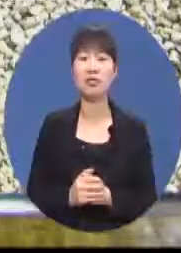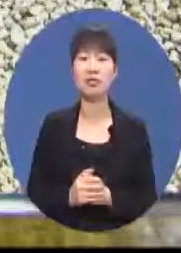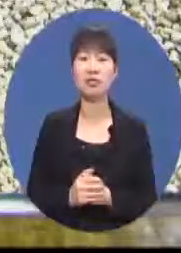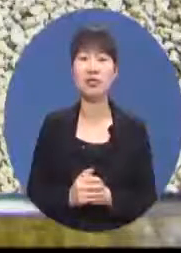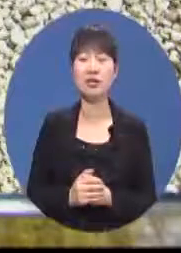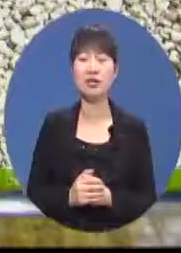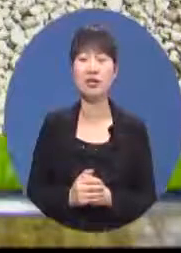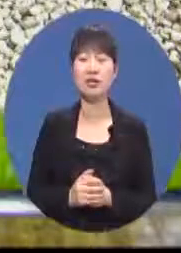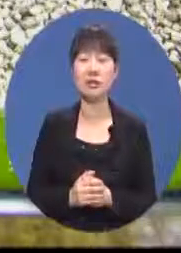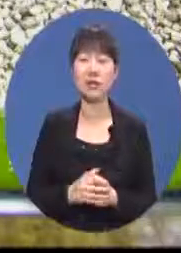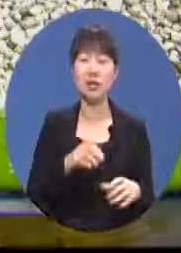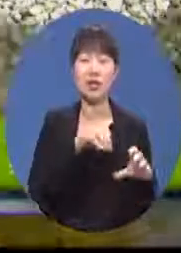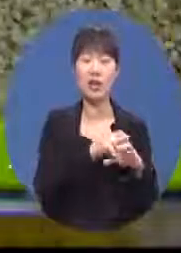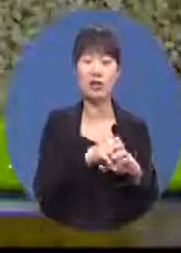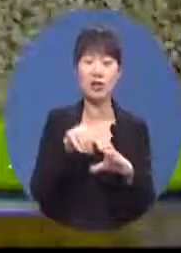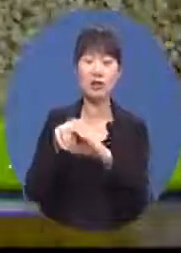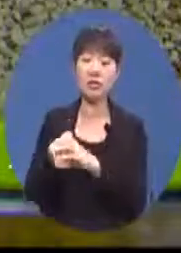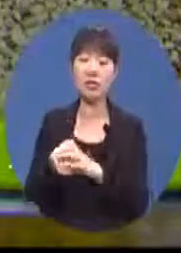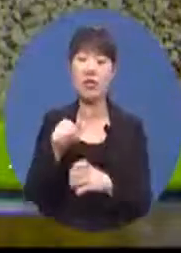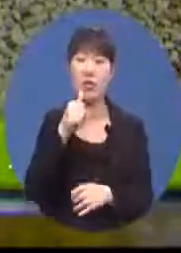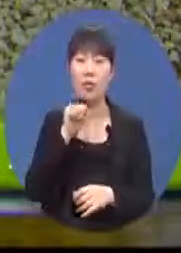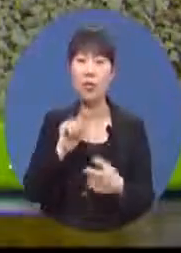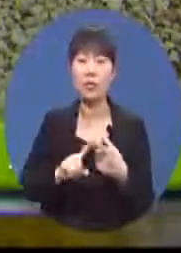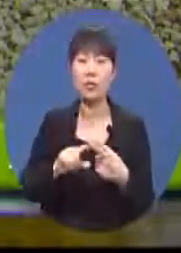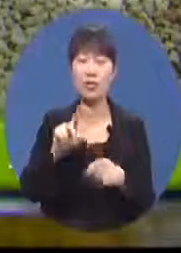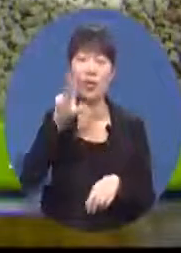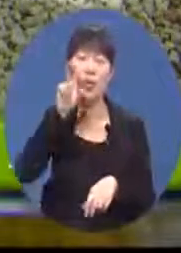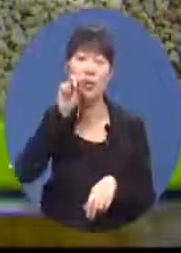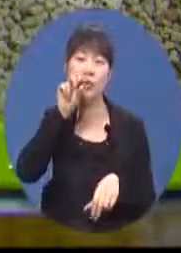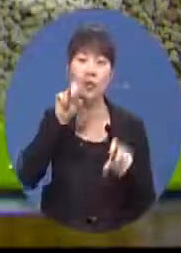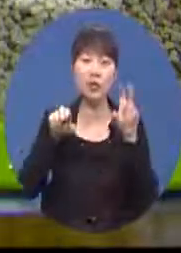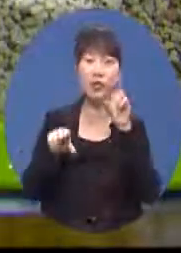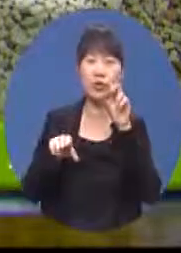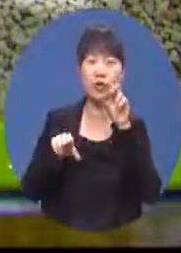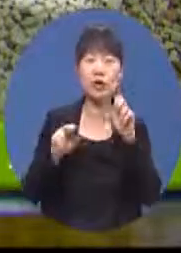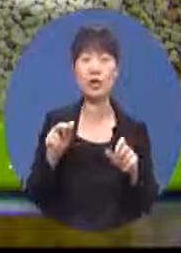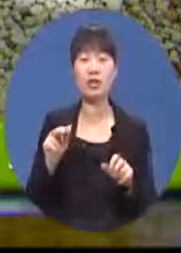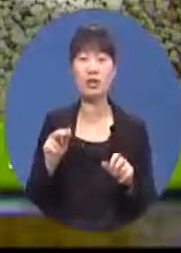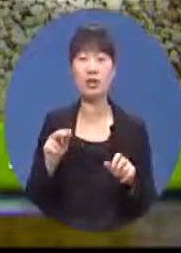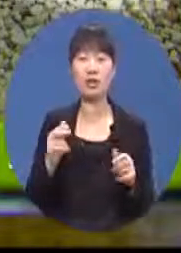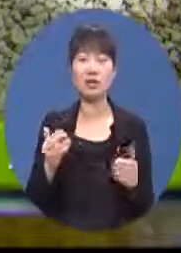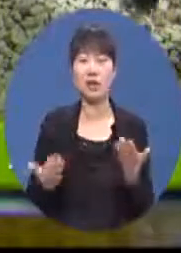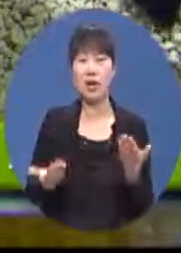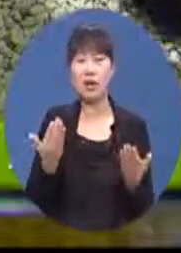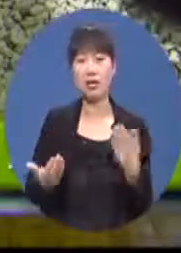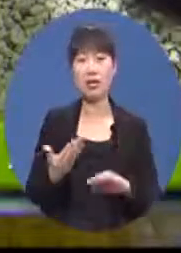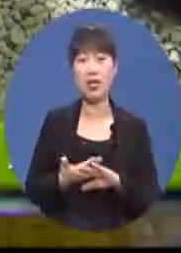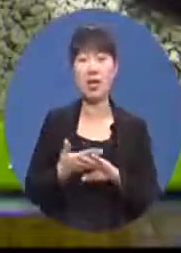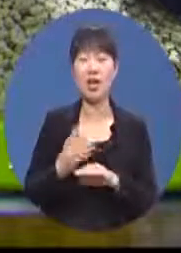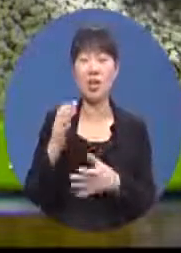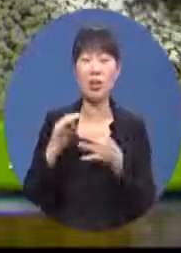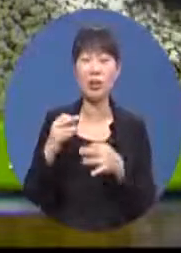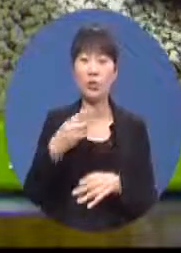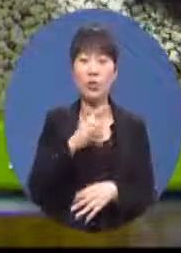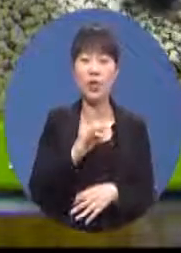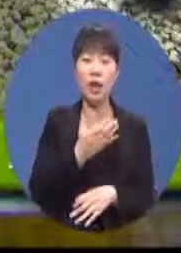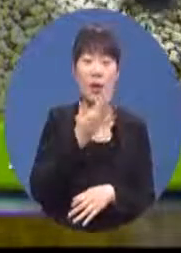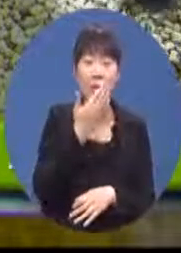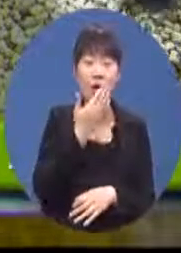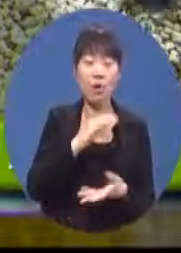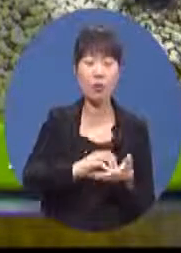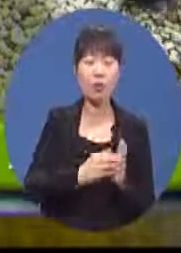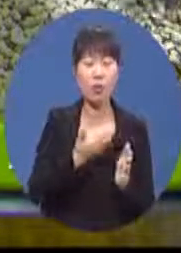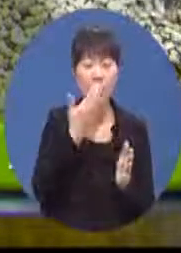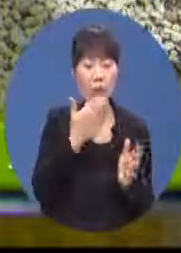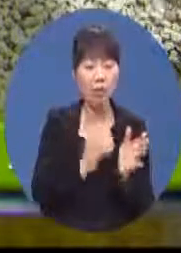먹이통에 넣은 지 불과 5분, 양쪽 쥐의 반응이 달라집니다. 포도당을 섭취한 쥐는 어느 정도 먹자 더 이상